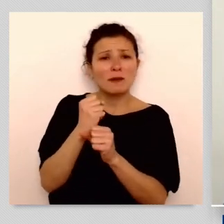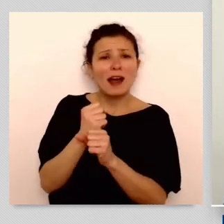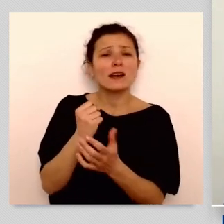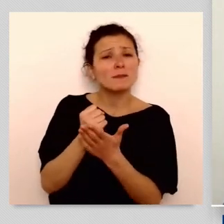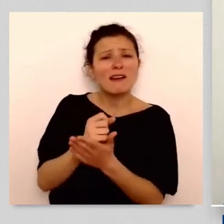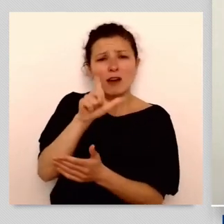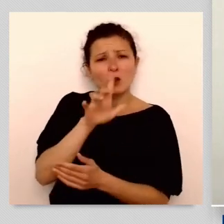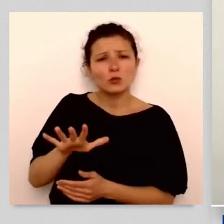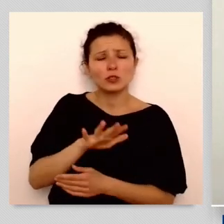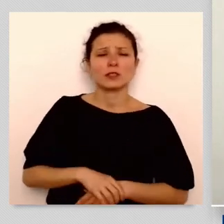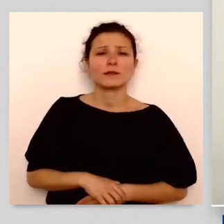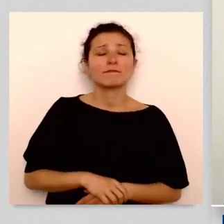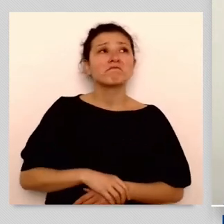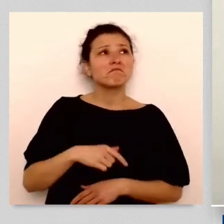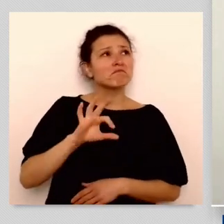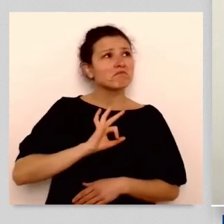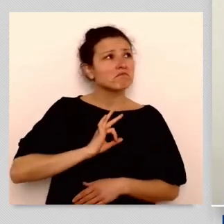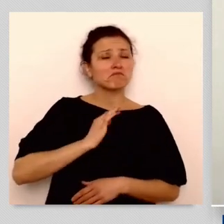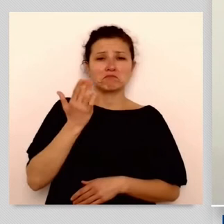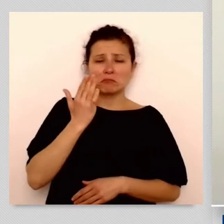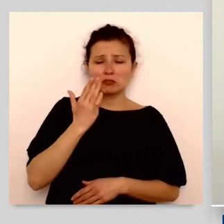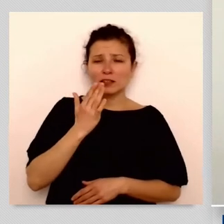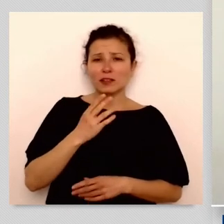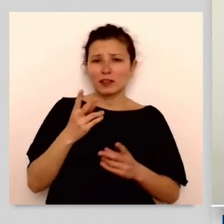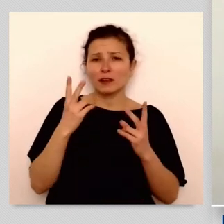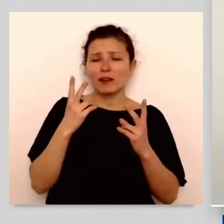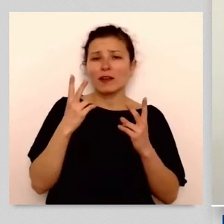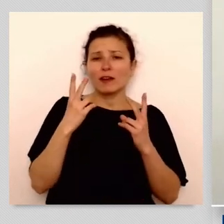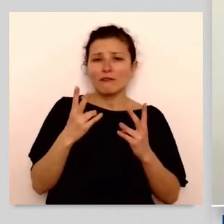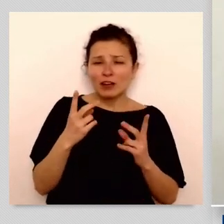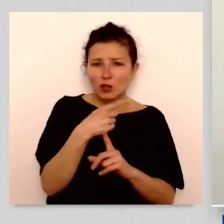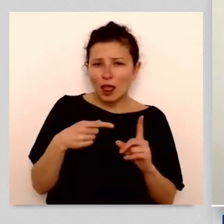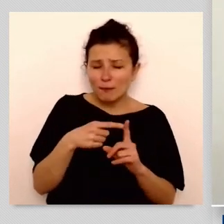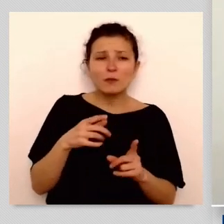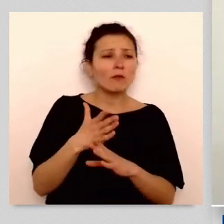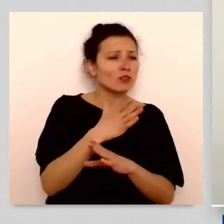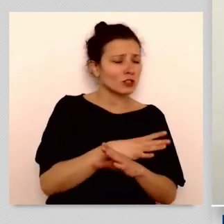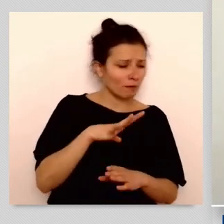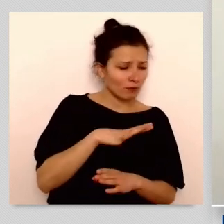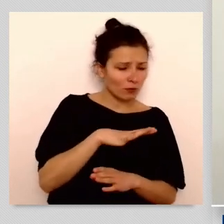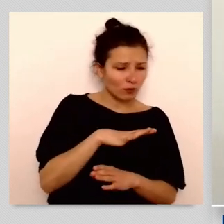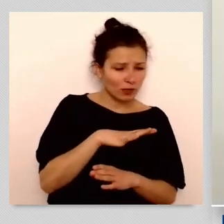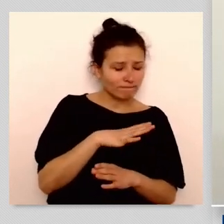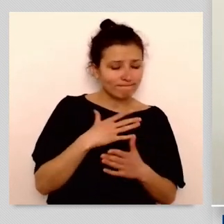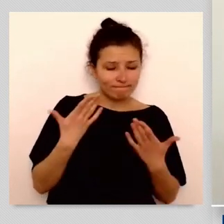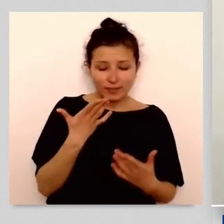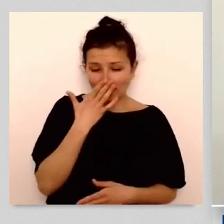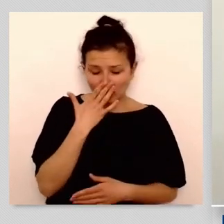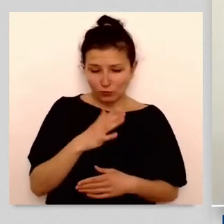mój ostatni taki mocny akcent, bo były również wcześniejsze, polegał po prostu na tym,